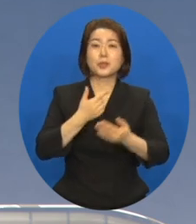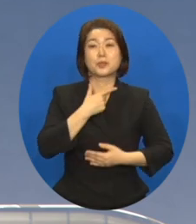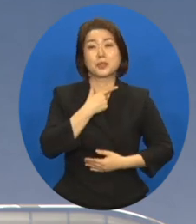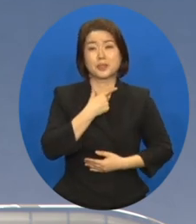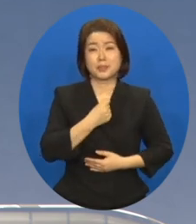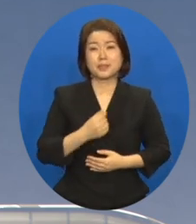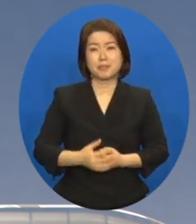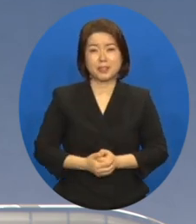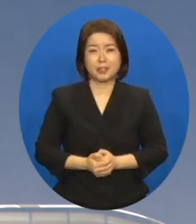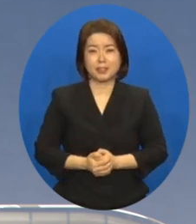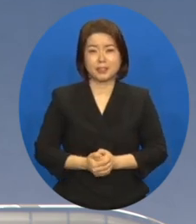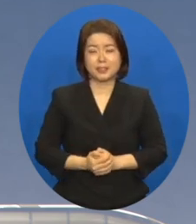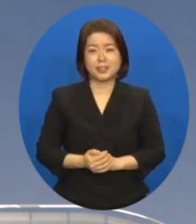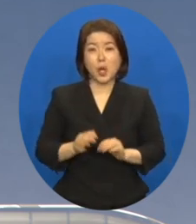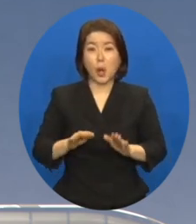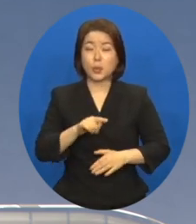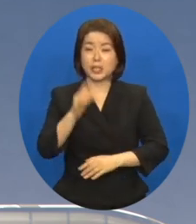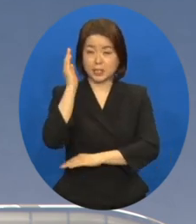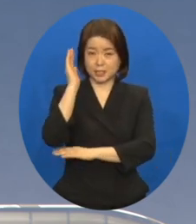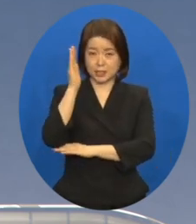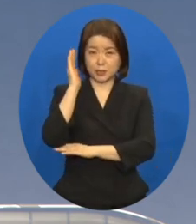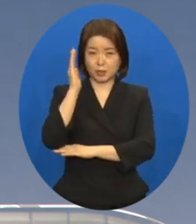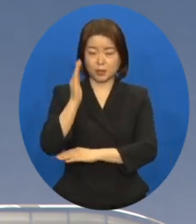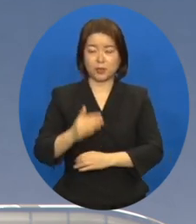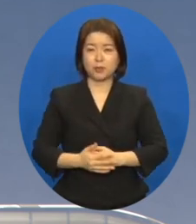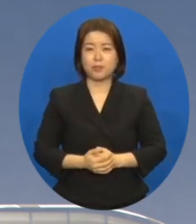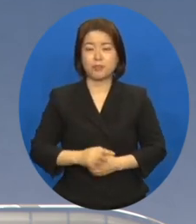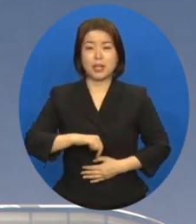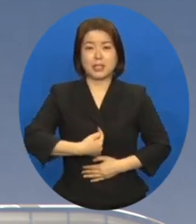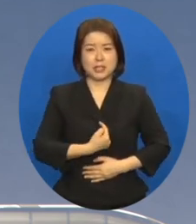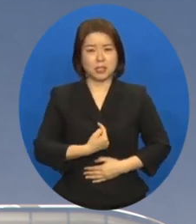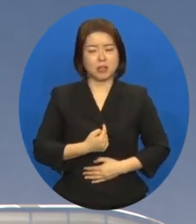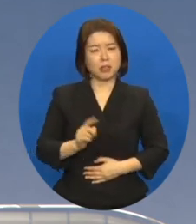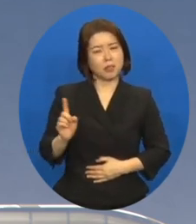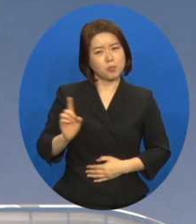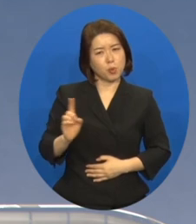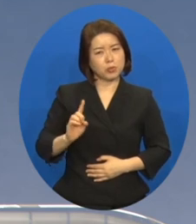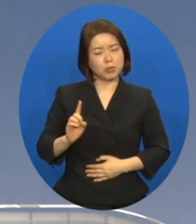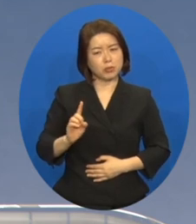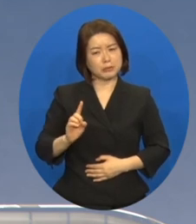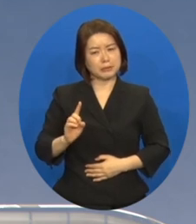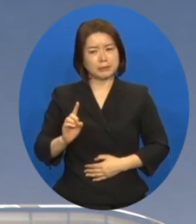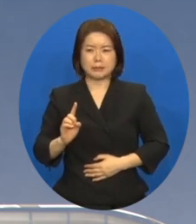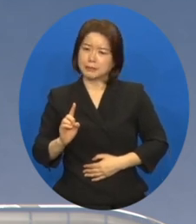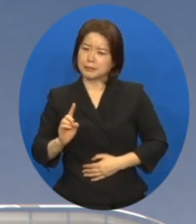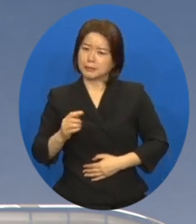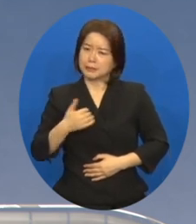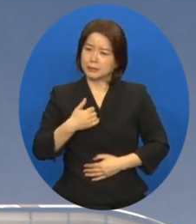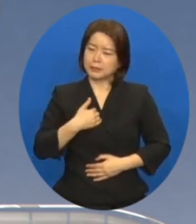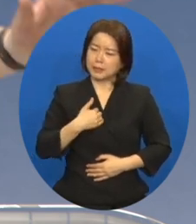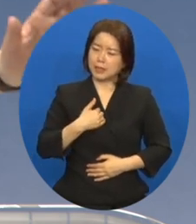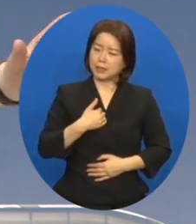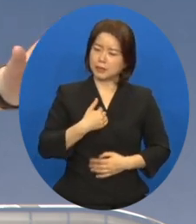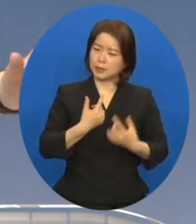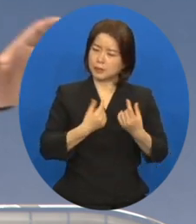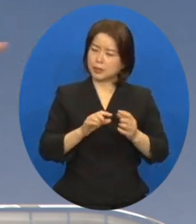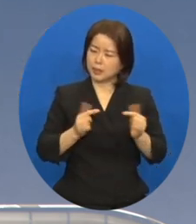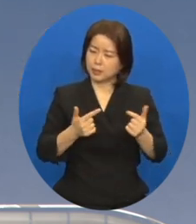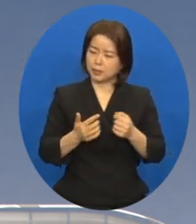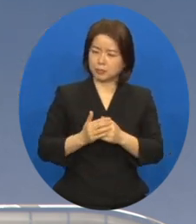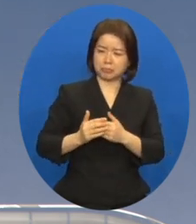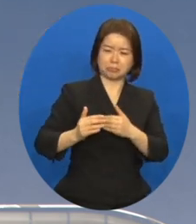합니다. 오늘 이 설교가 자기에게는 왠지 영 해당되지 않고 거리가 먼